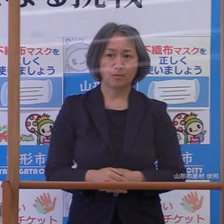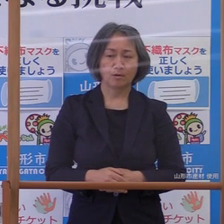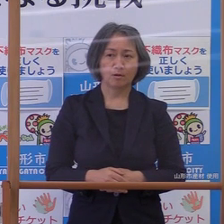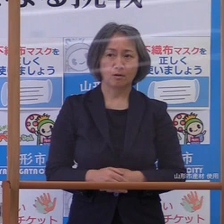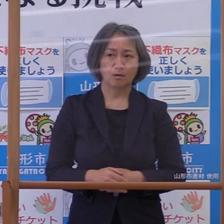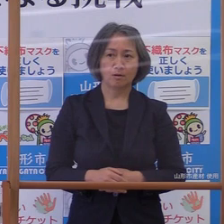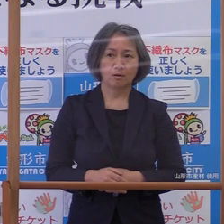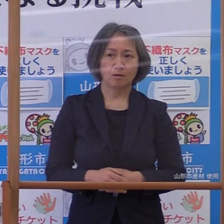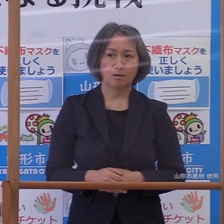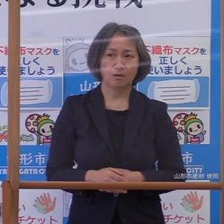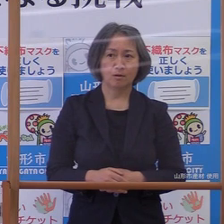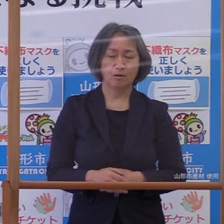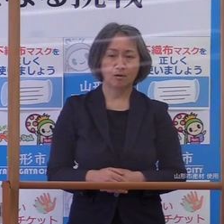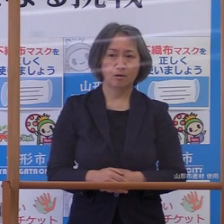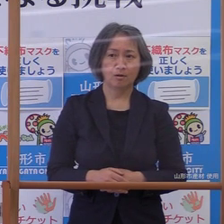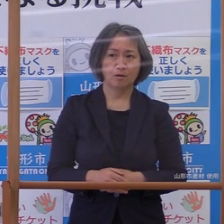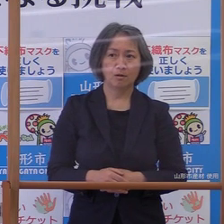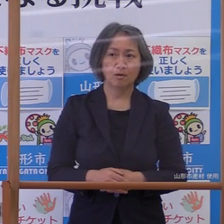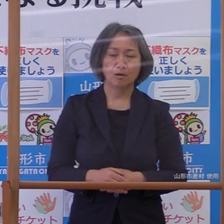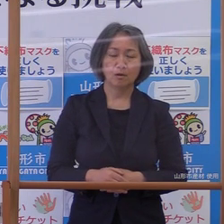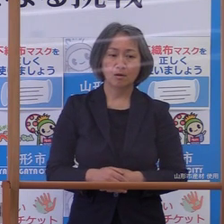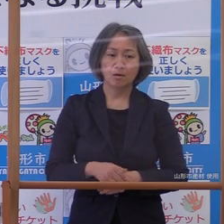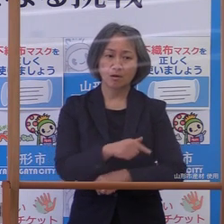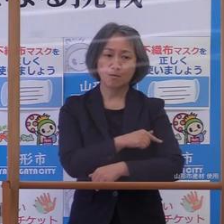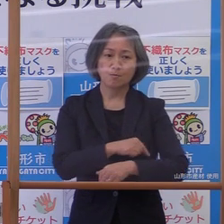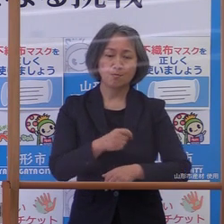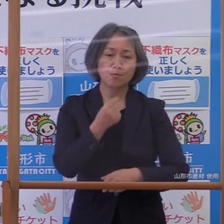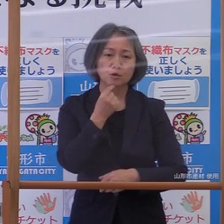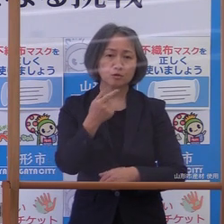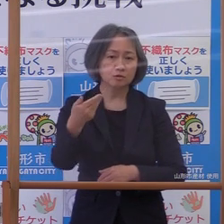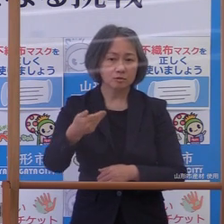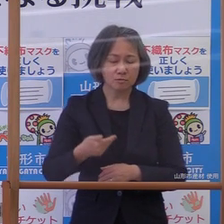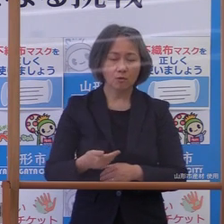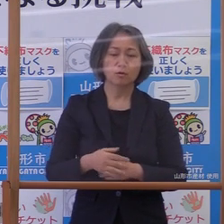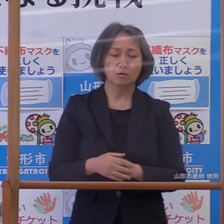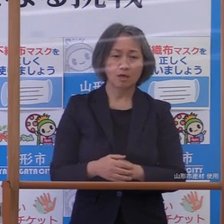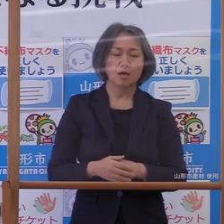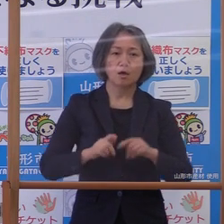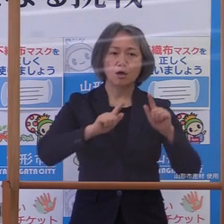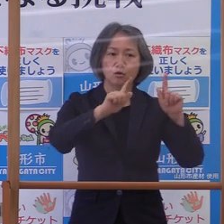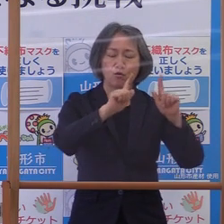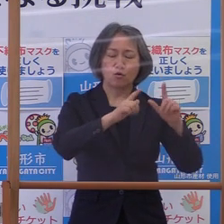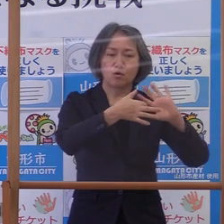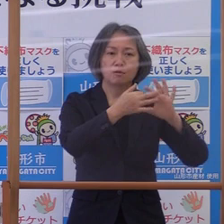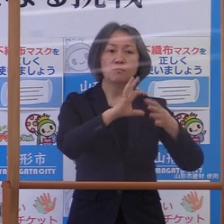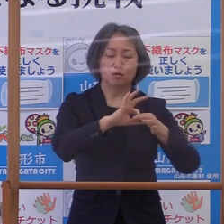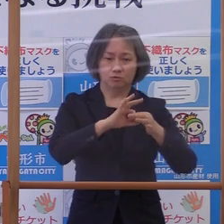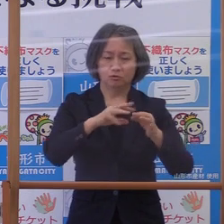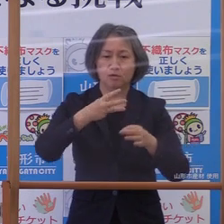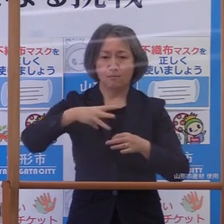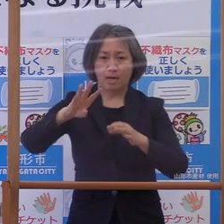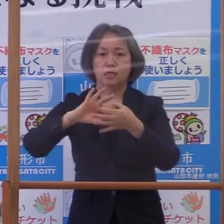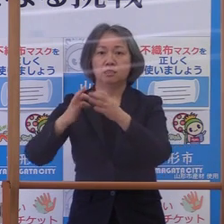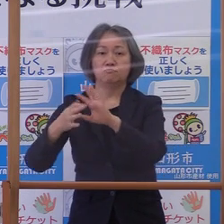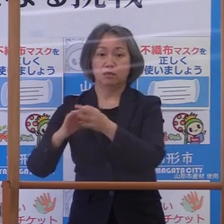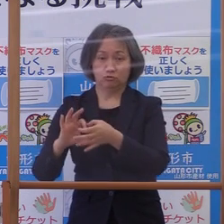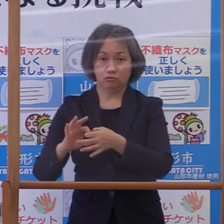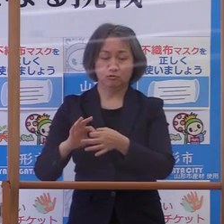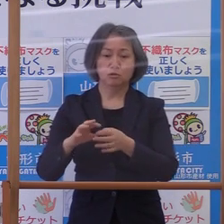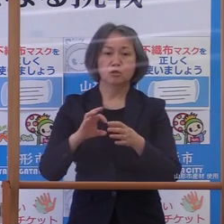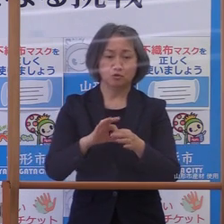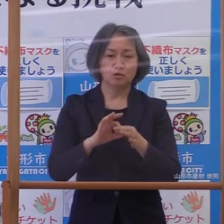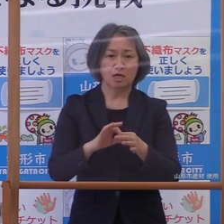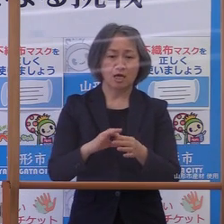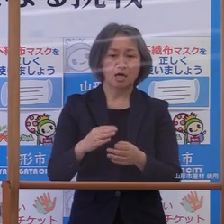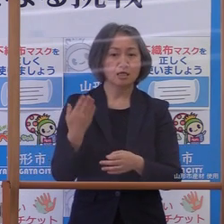ありがとうございます。あともう一点なんですけれども、東京オリンピックとパラリンピック、先ほども